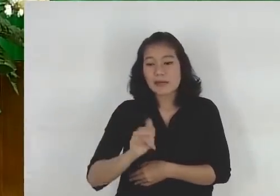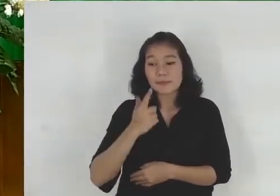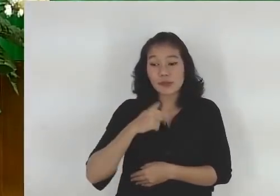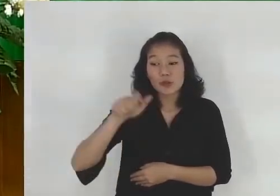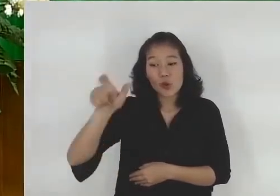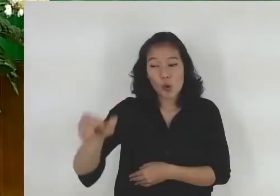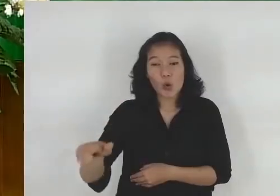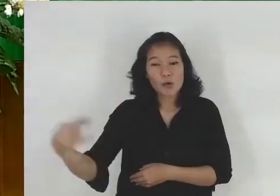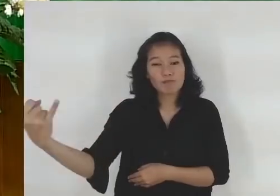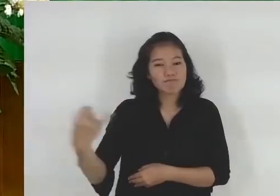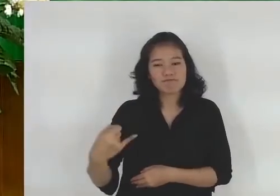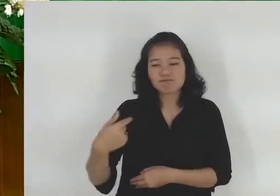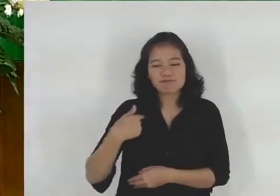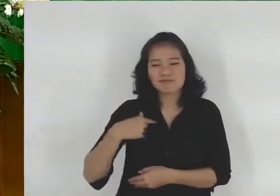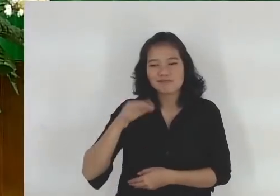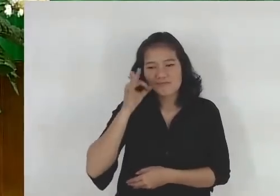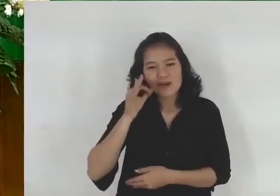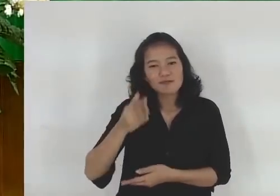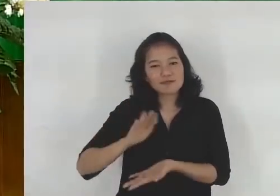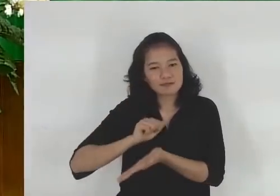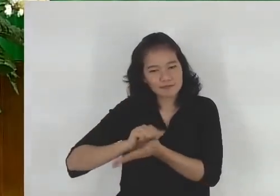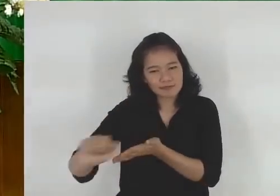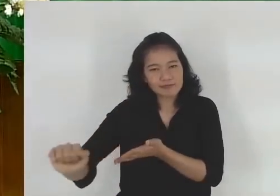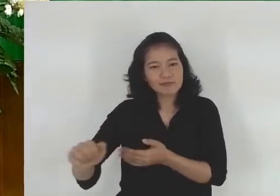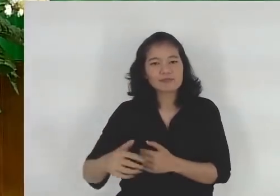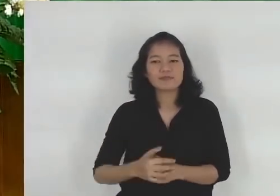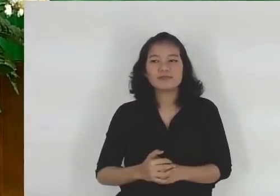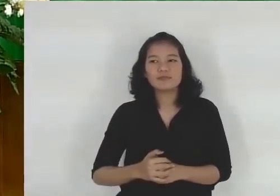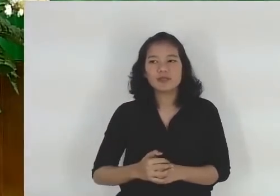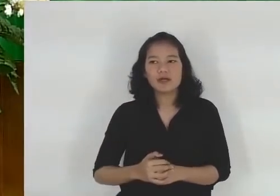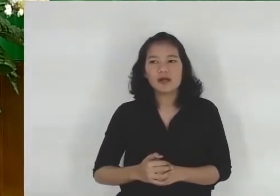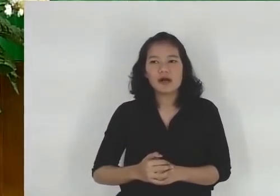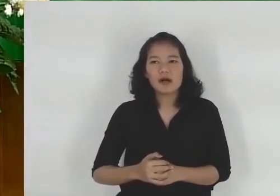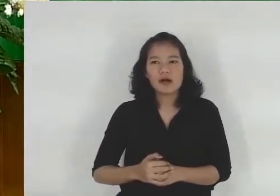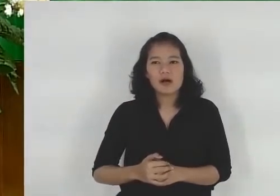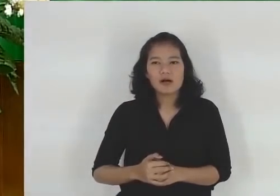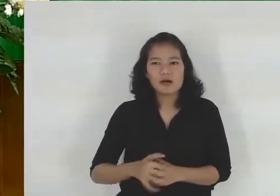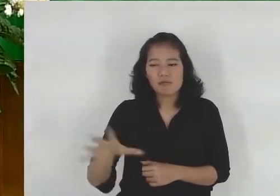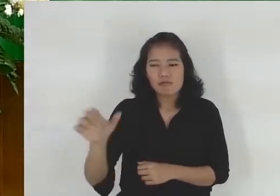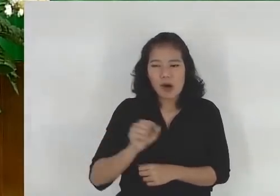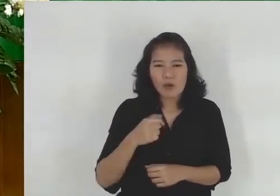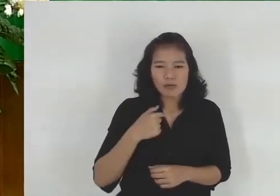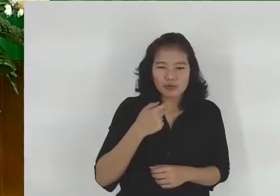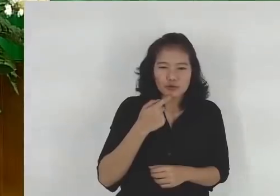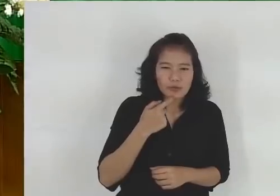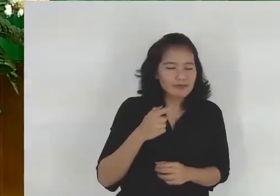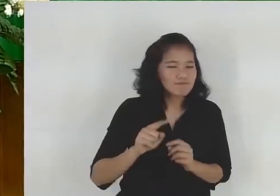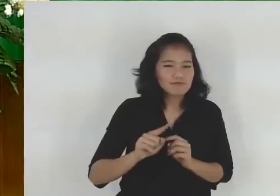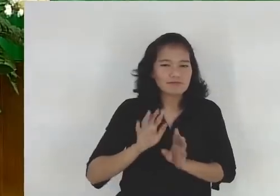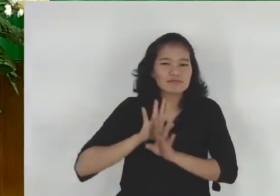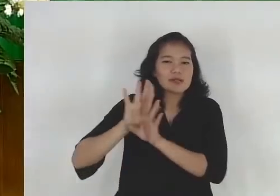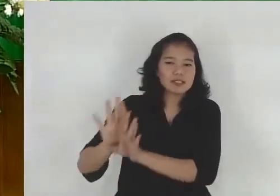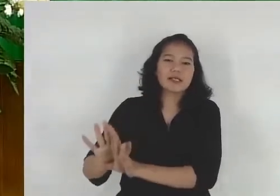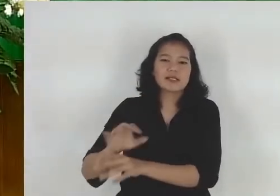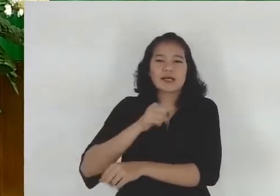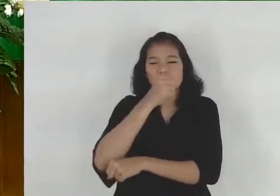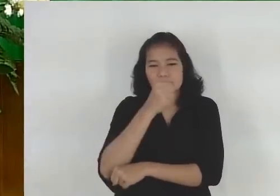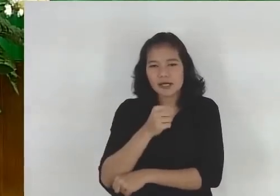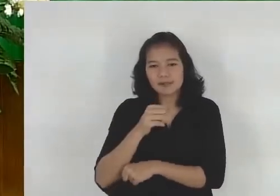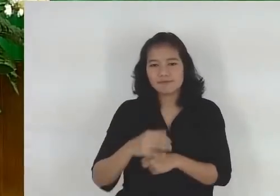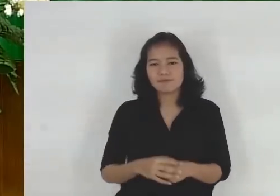seperti kami juga mengampuni orang yang bersalah kepada kami Dan janganlah membawa kami dalam pencobaan tetapi Lepaskanlah